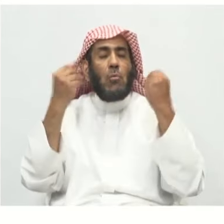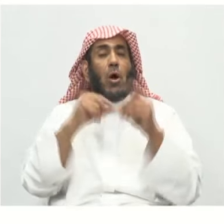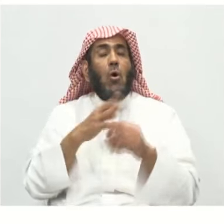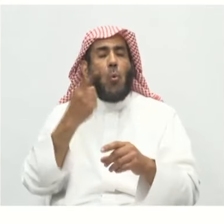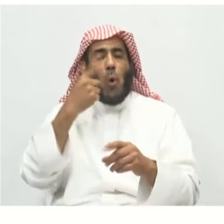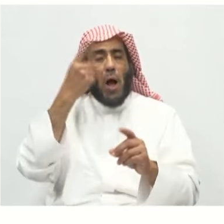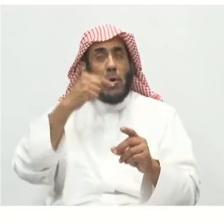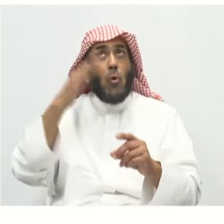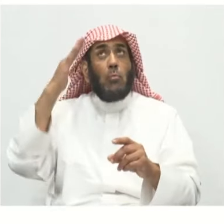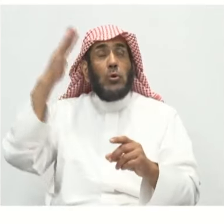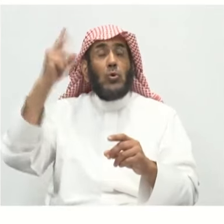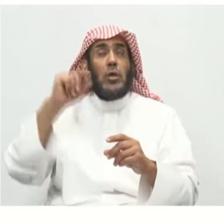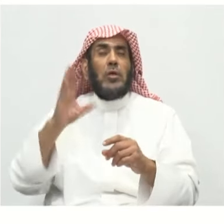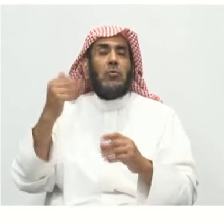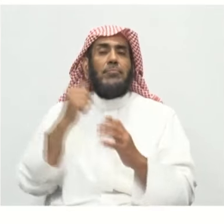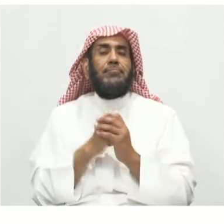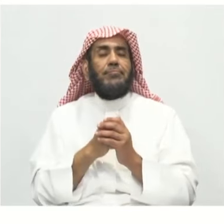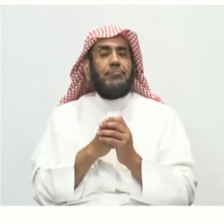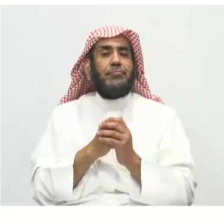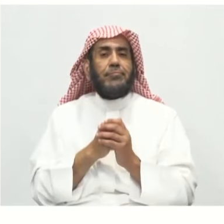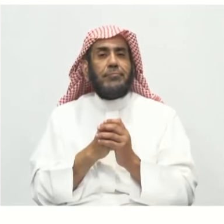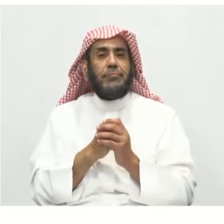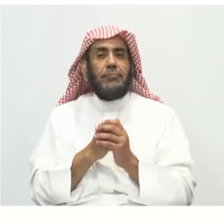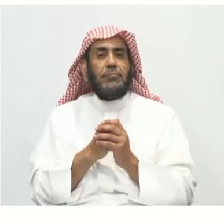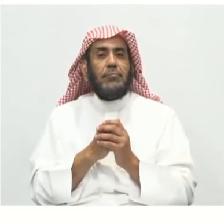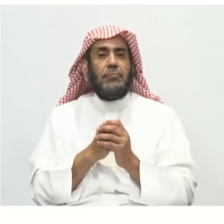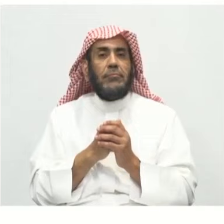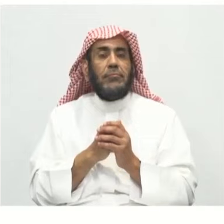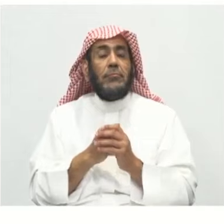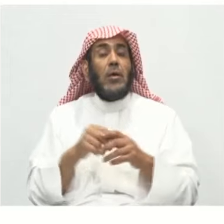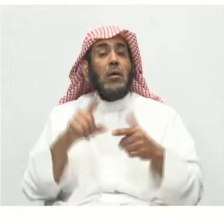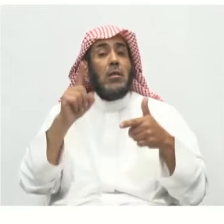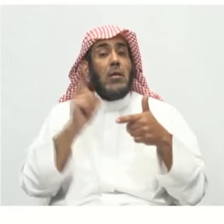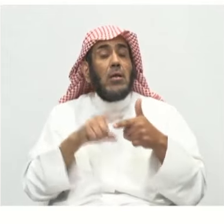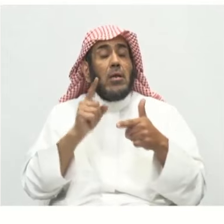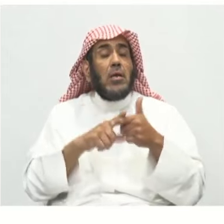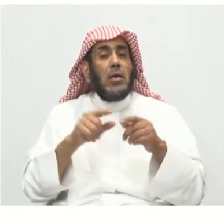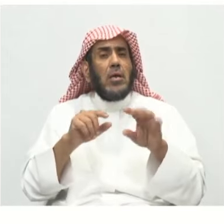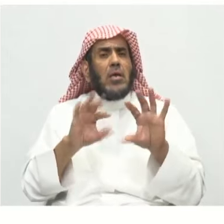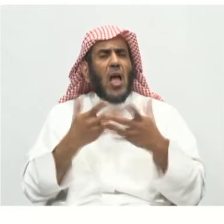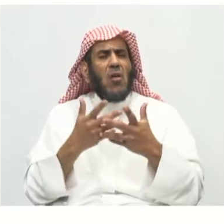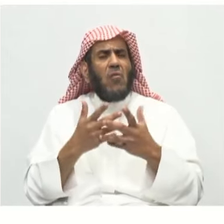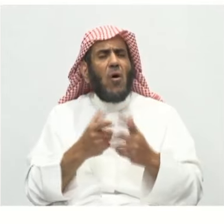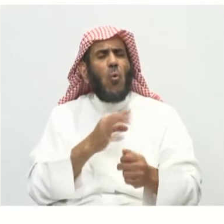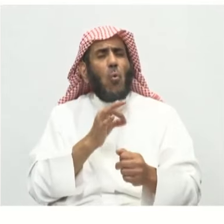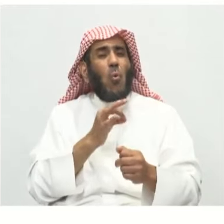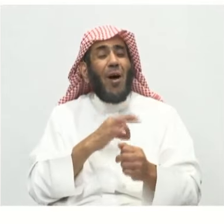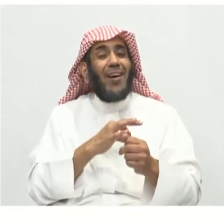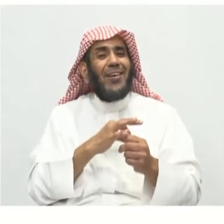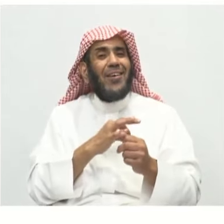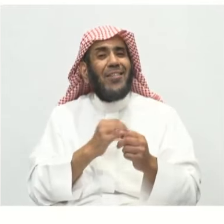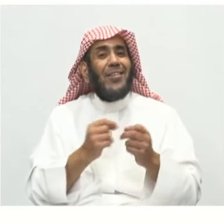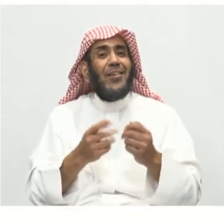بشكره عز وجل ثانيا هنا كيف يؤثر شكر النعمه وكفرها في الانسان